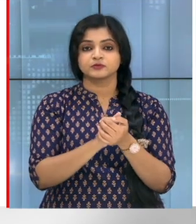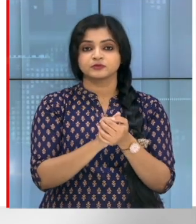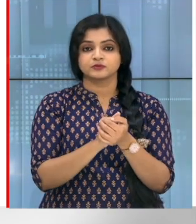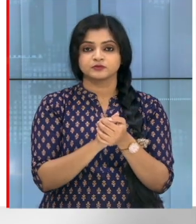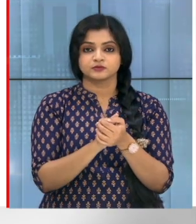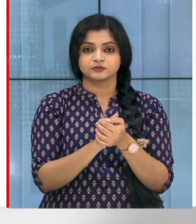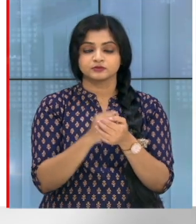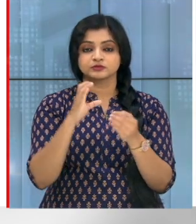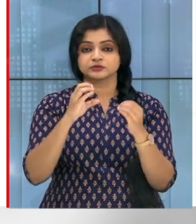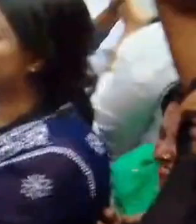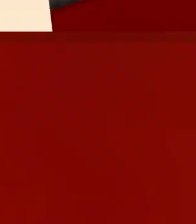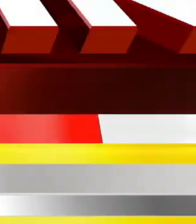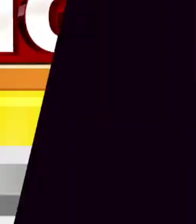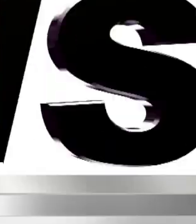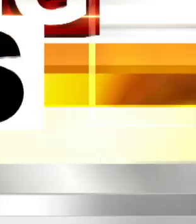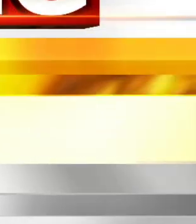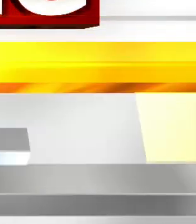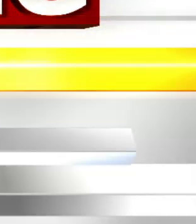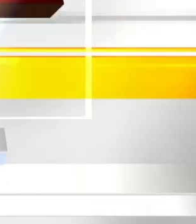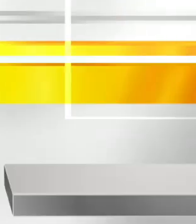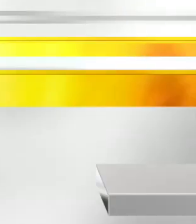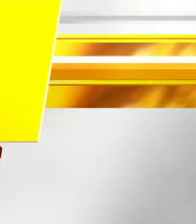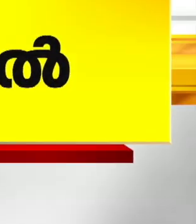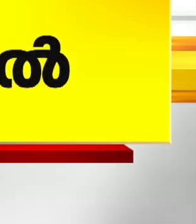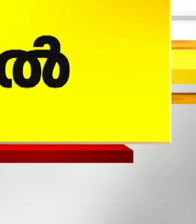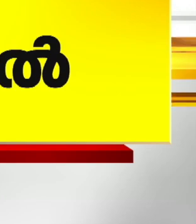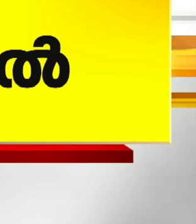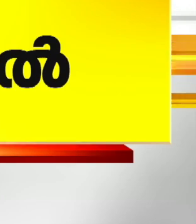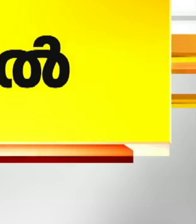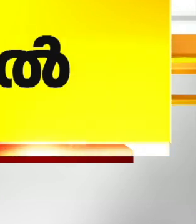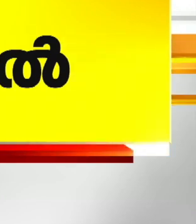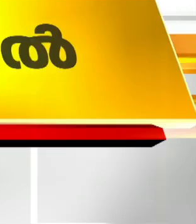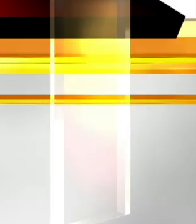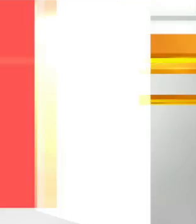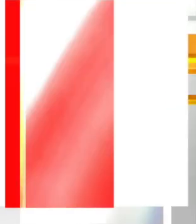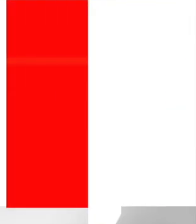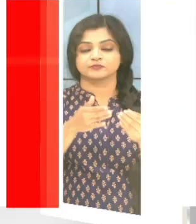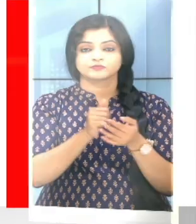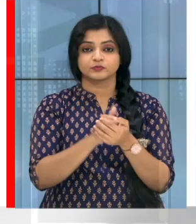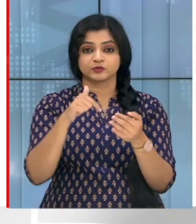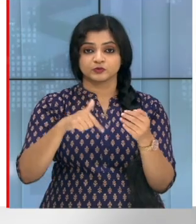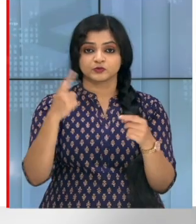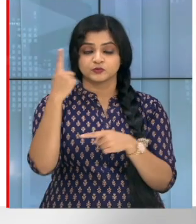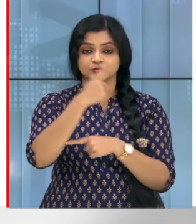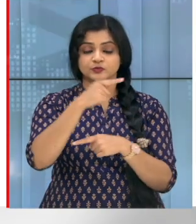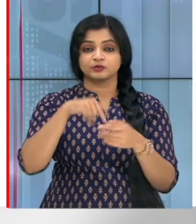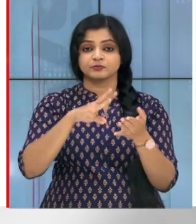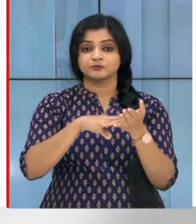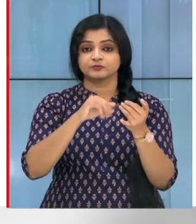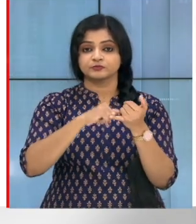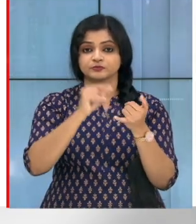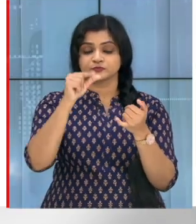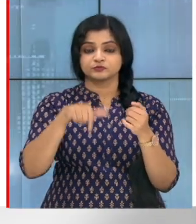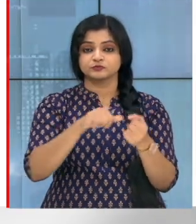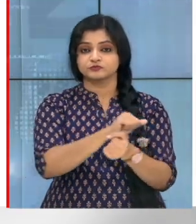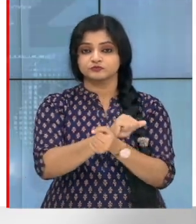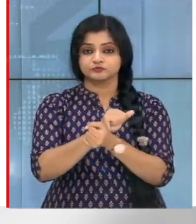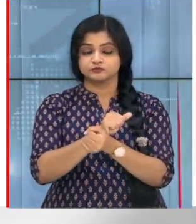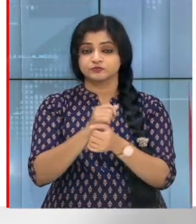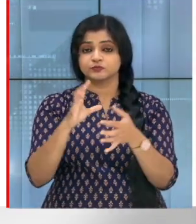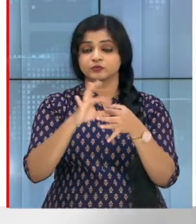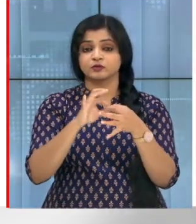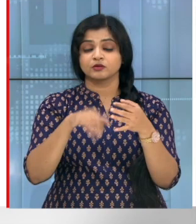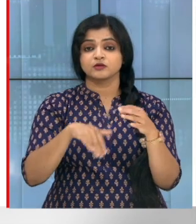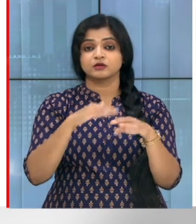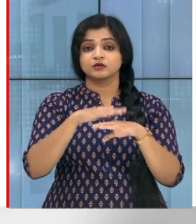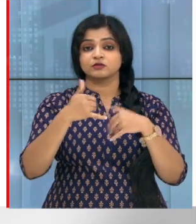ജഡ്ജി എം കെ നാഗ്പാലിന്റെ ഭാഗത്തു നിന്നും ഉണ്ടായിരിക്കുന്നത്. ഇന്ന് ഈ മനീഷ് സിസോദിയുടെ അറസ്റ്റുമായി ബന്ധപ്പെട്ട്